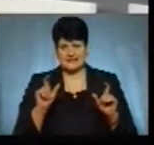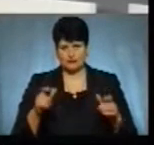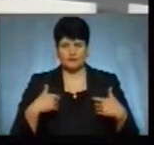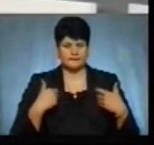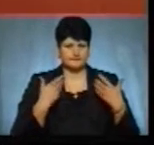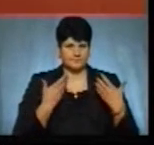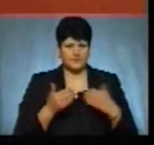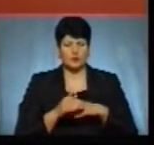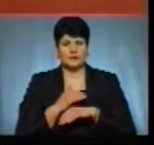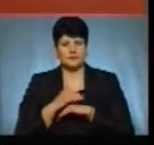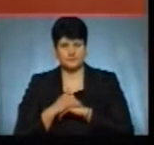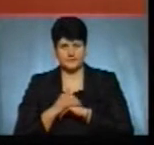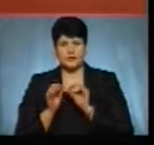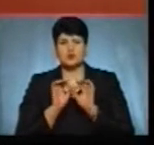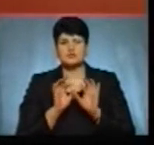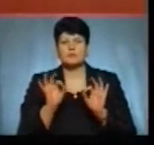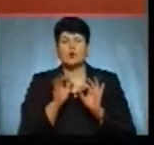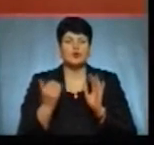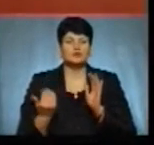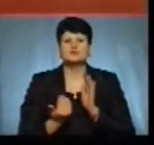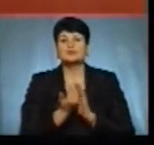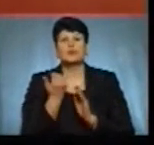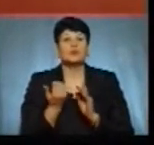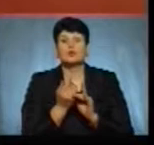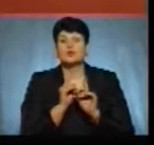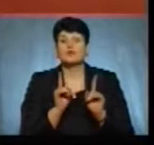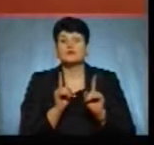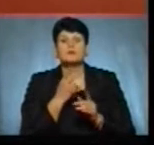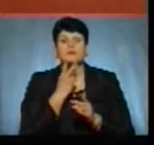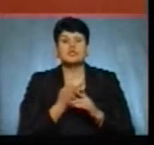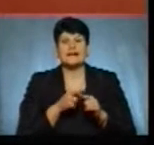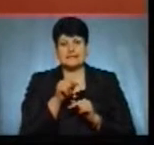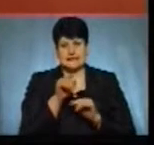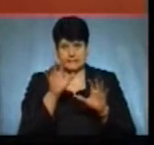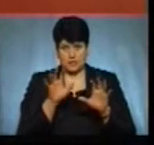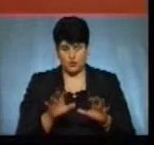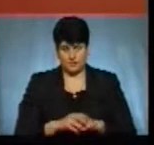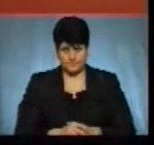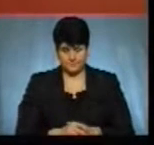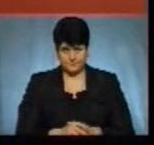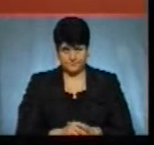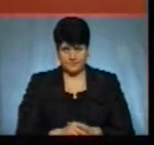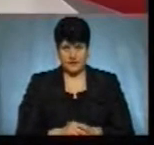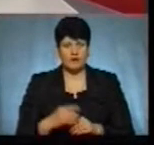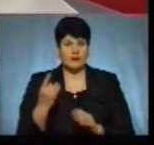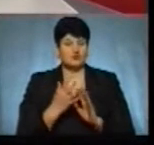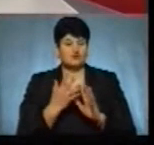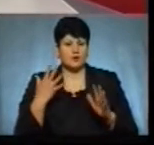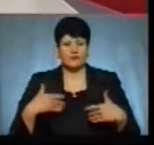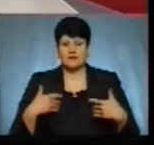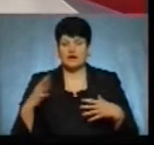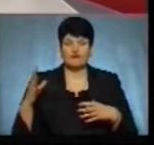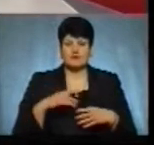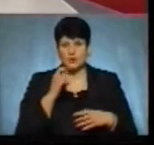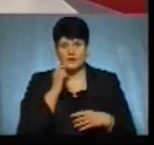Отже, розпочнемо. Розкажіть про основні нововведення, які передбачає цей закон. В першу чергу, я, напевно, вітаю усіх українців з тим,